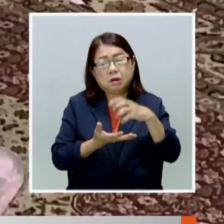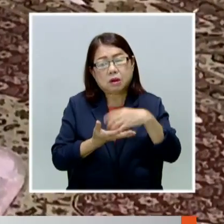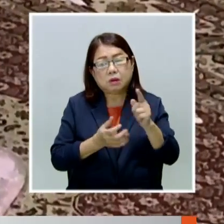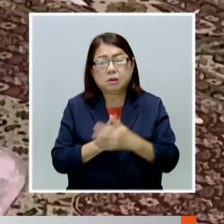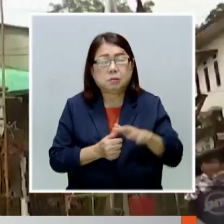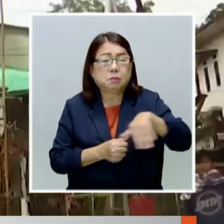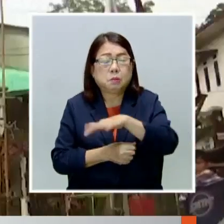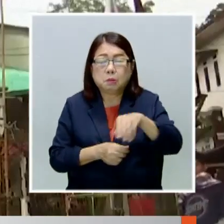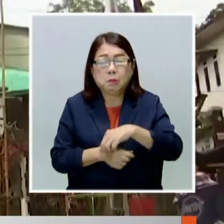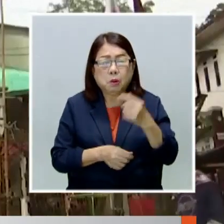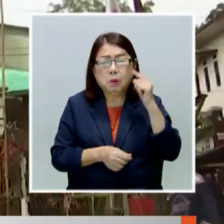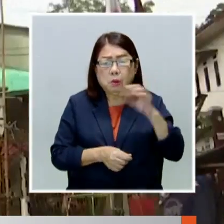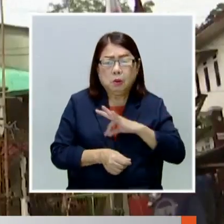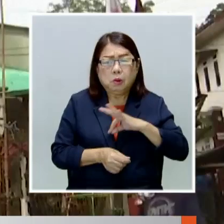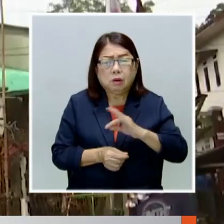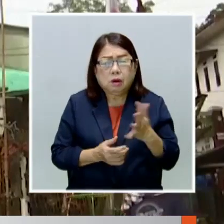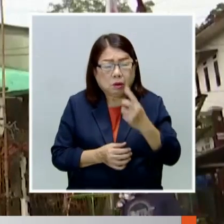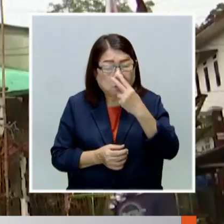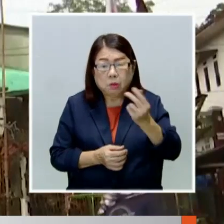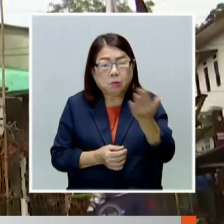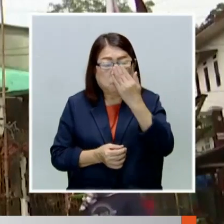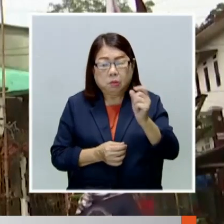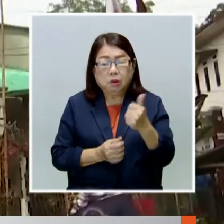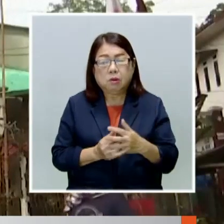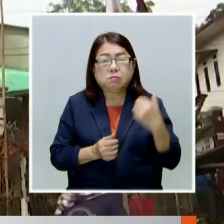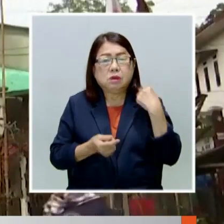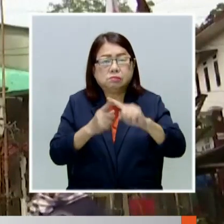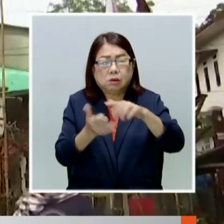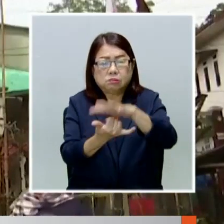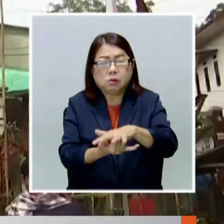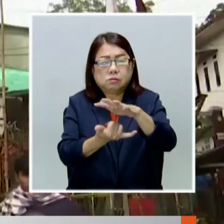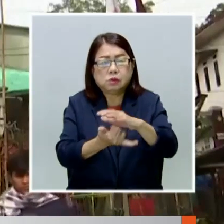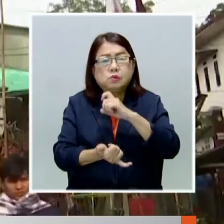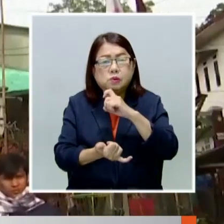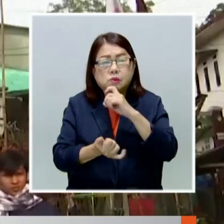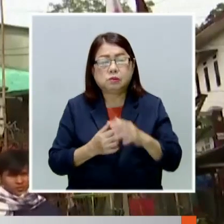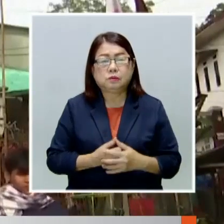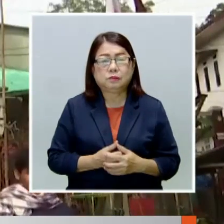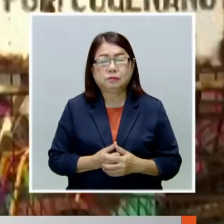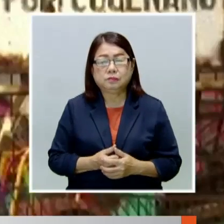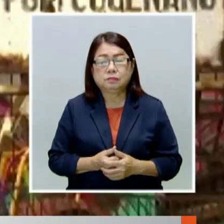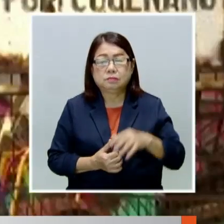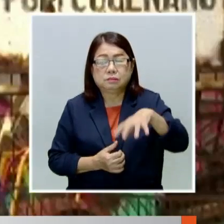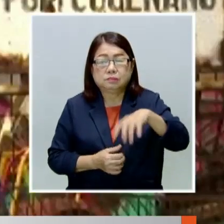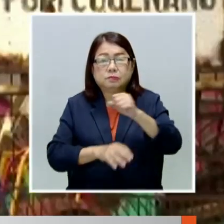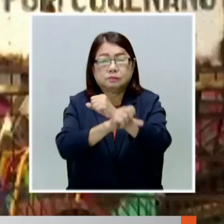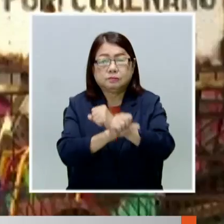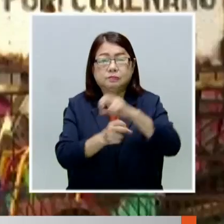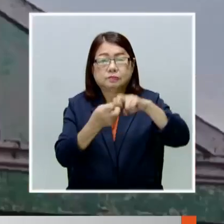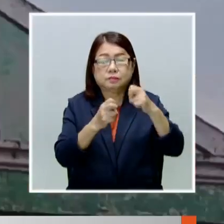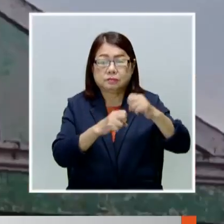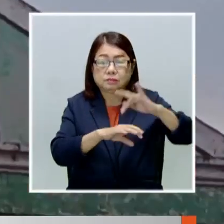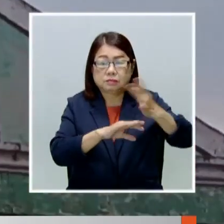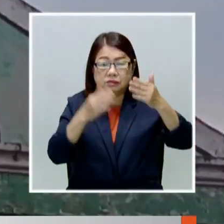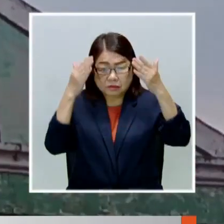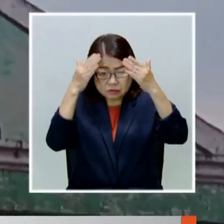ทุกอย่างเกิดขึ้นเร็วมากจนทำให้มีเพื่อนอีกจำนวนมากติดอยู่ใต้ซากเหล่านั้นด้วยสำนักงานป้องกันภัยพิบัติแห่งชาติของ